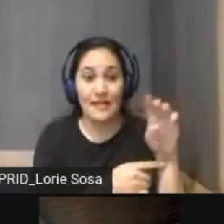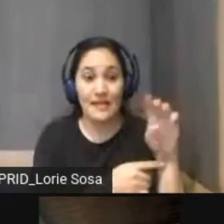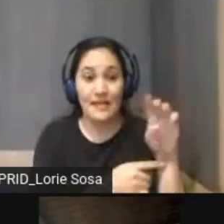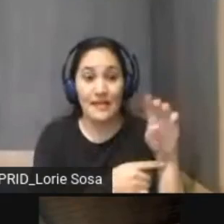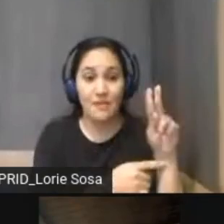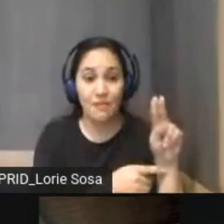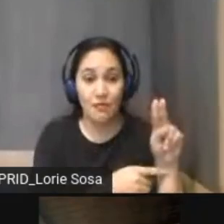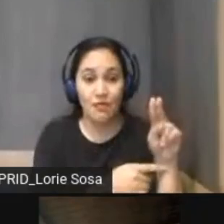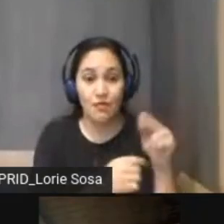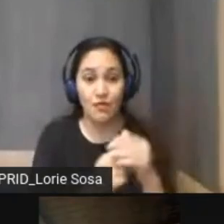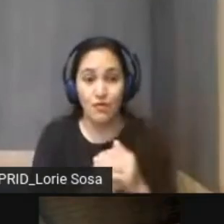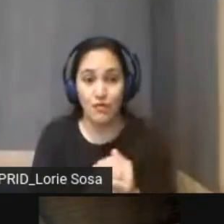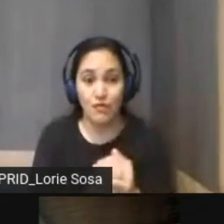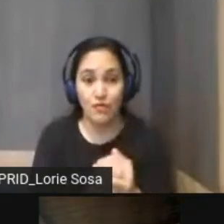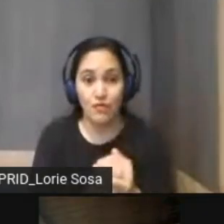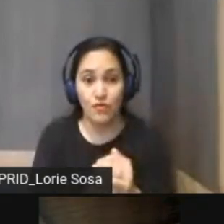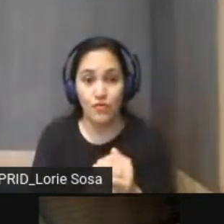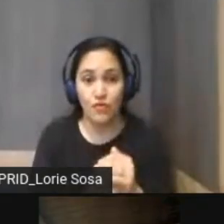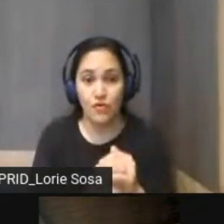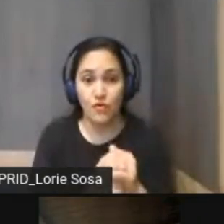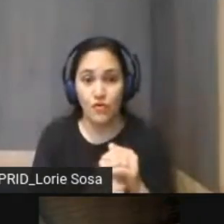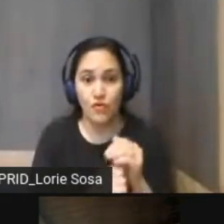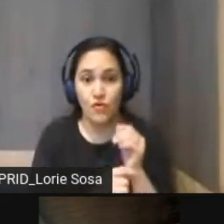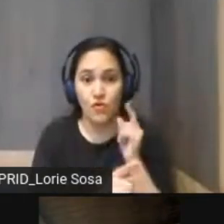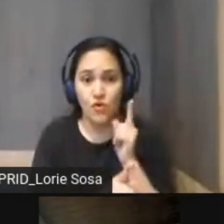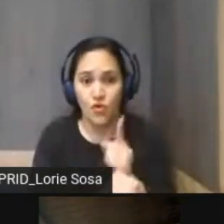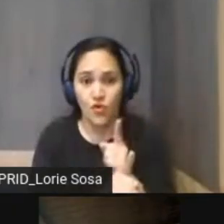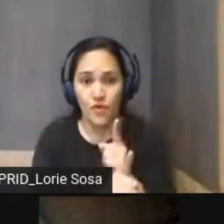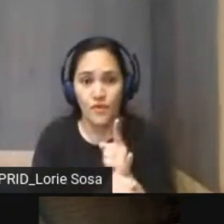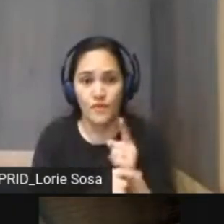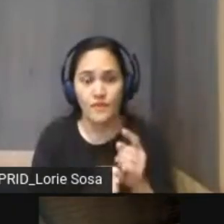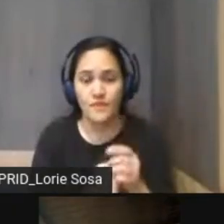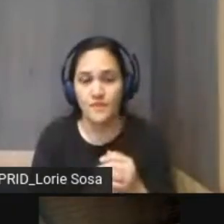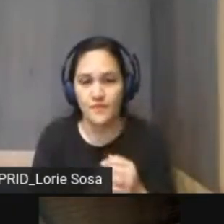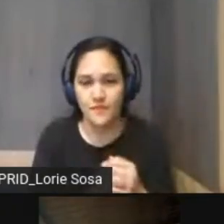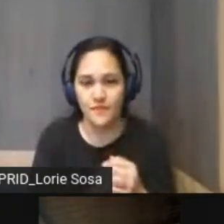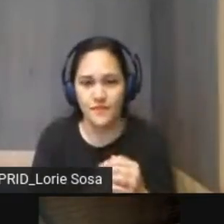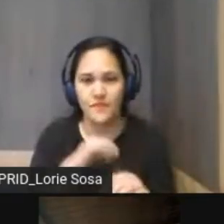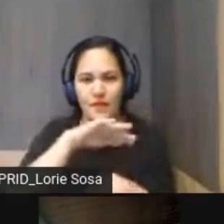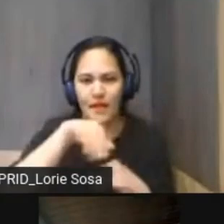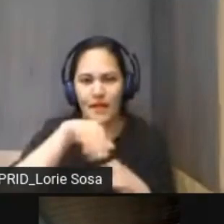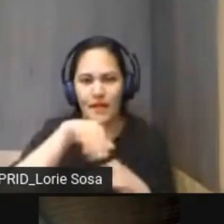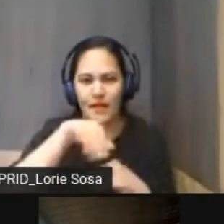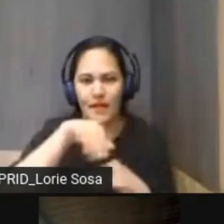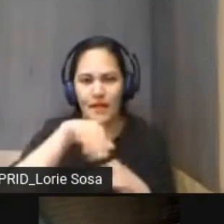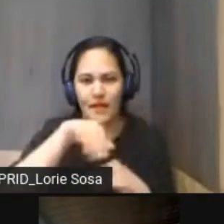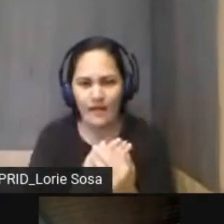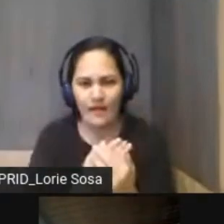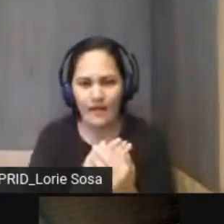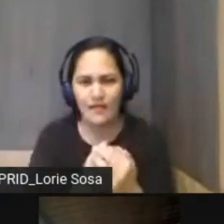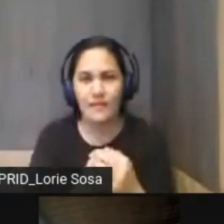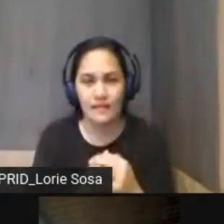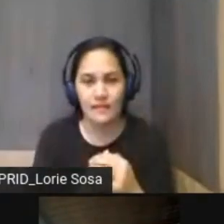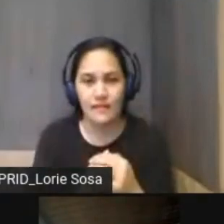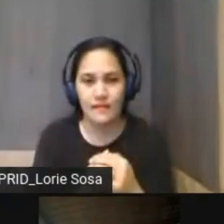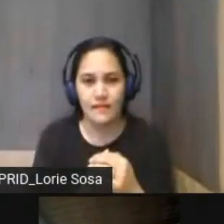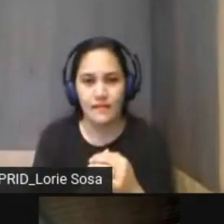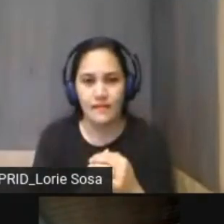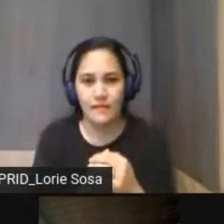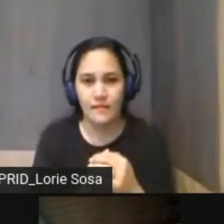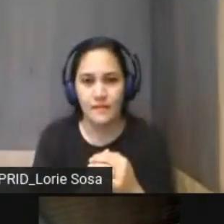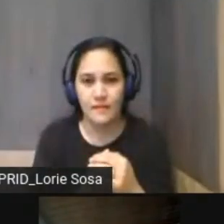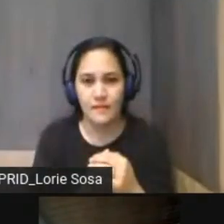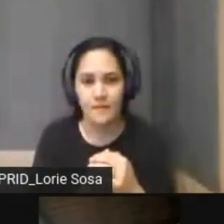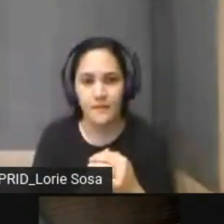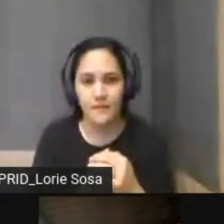ay dapat pamaihan lahat po mga lahat po ng mga hindi lang sa